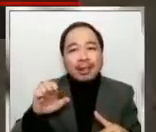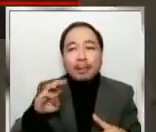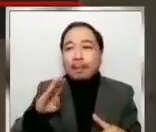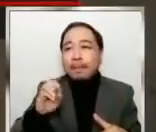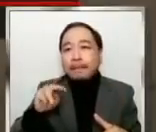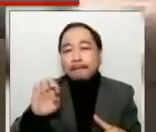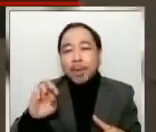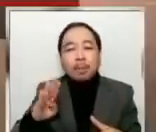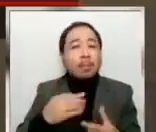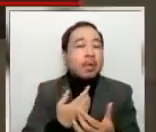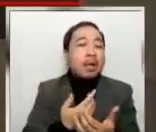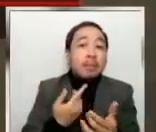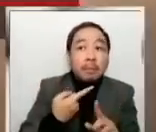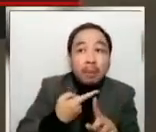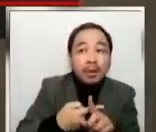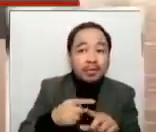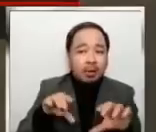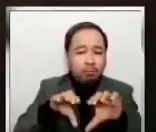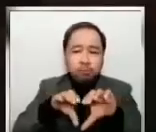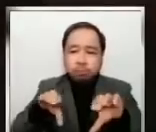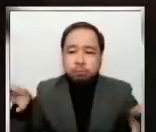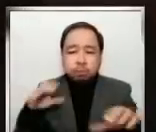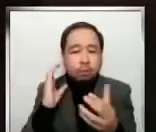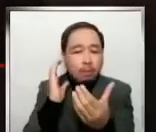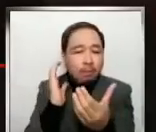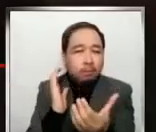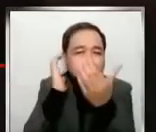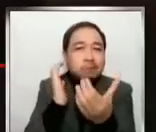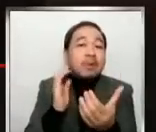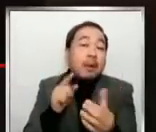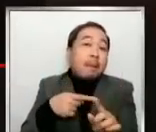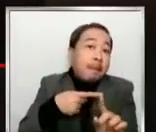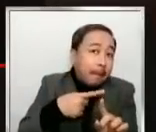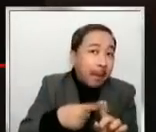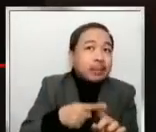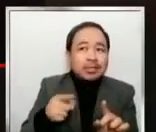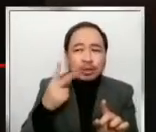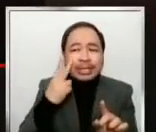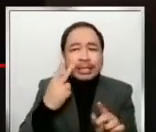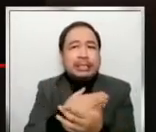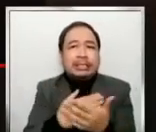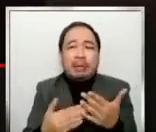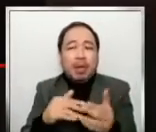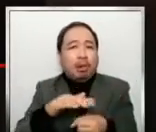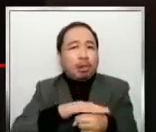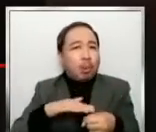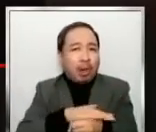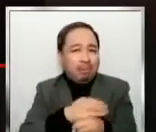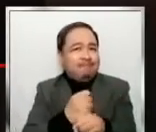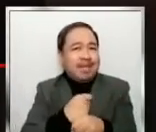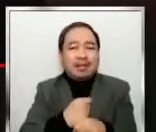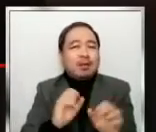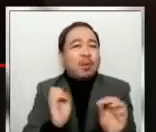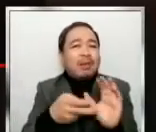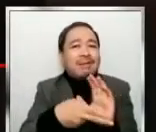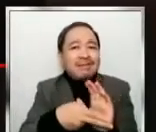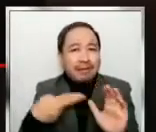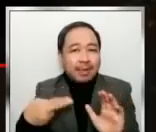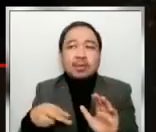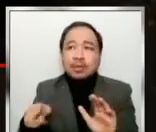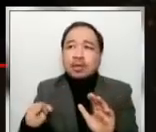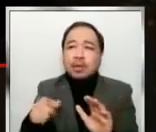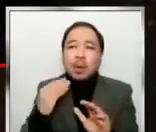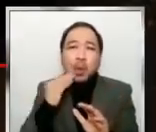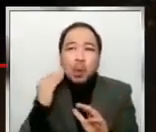paputok at mga local pero walang label. Pwede namang gamitin sa mga personal na bakuran ang mga pyrotechnic devices o